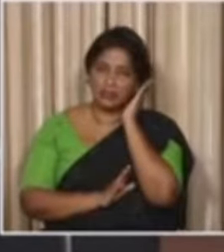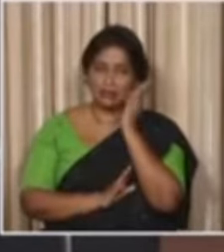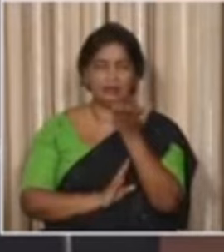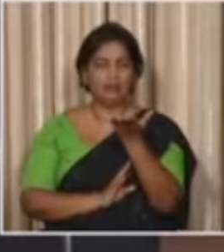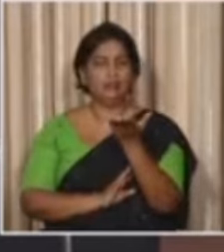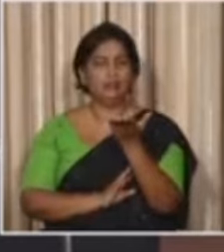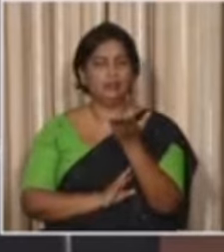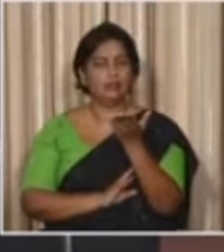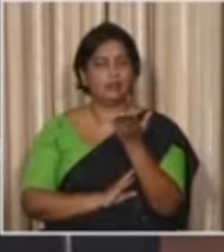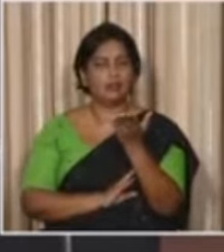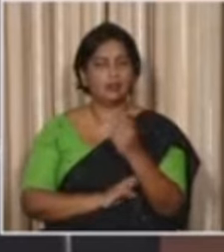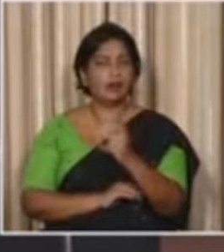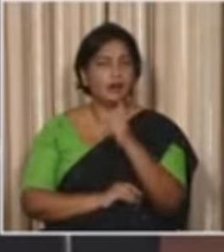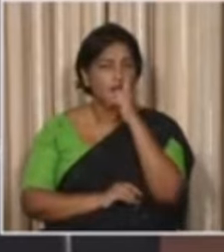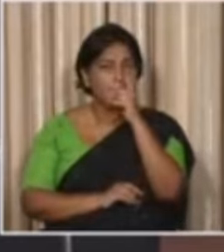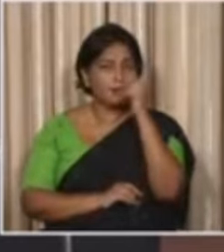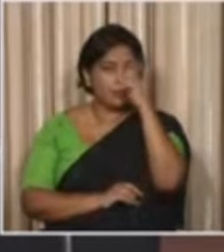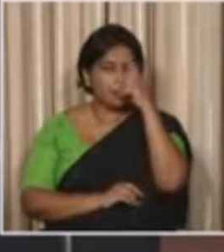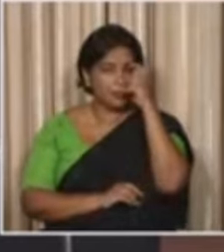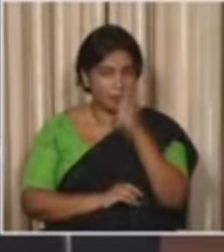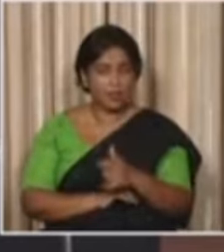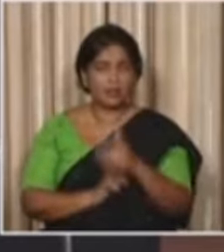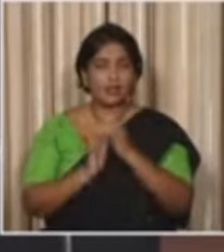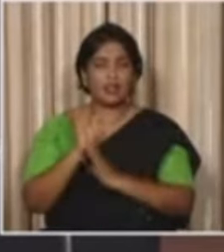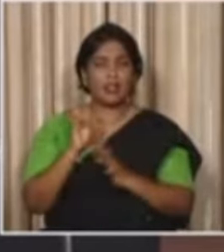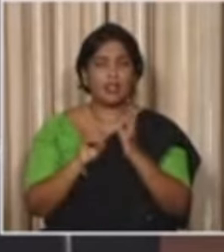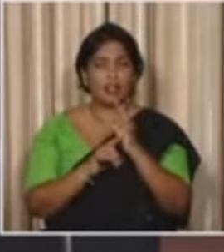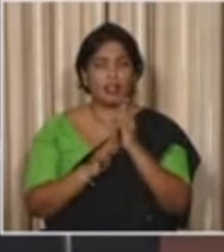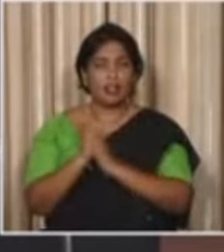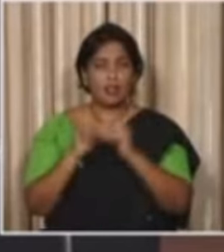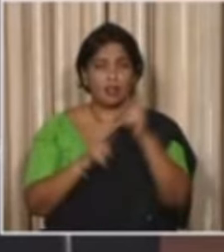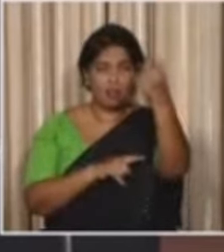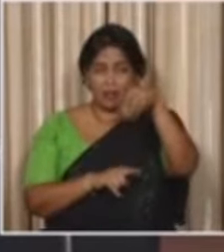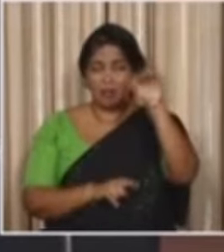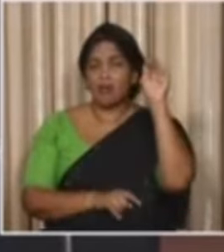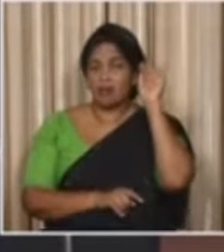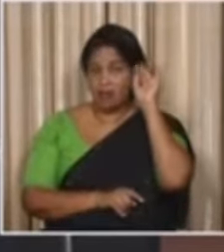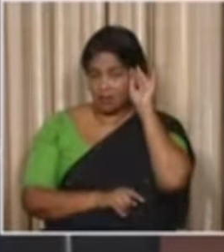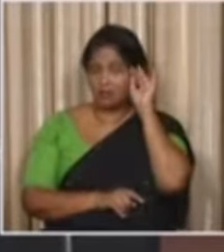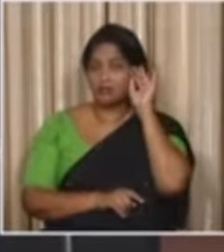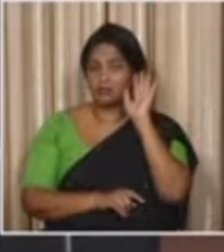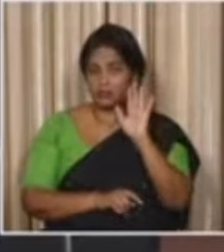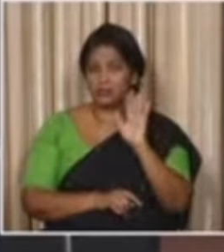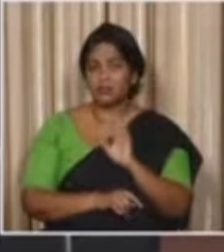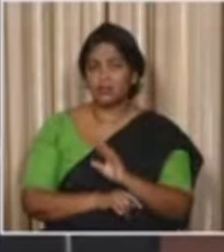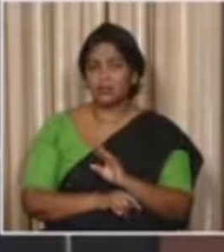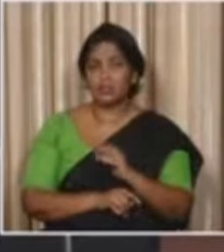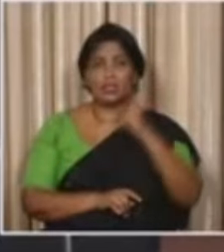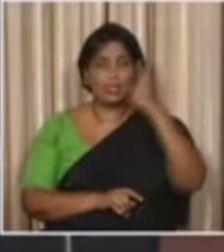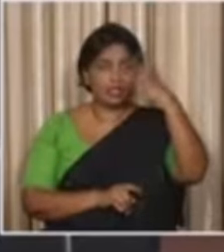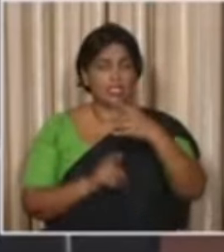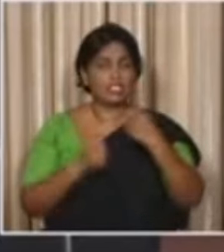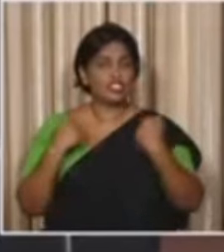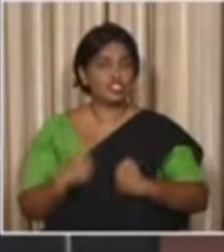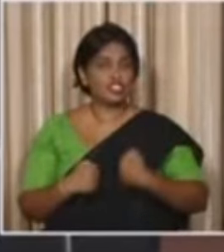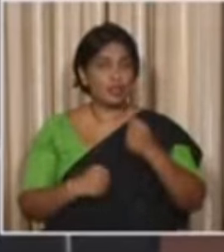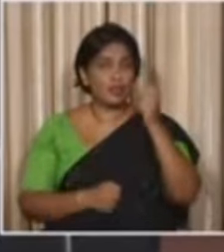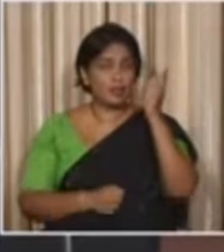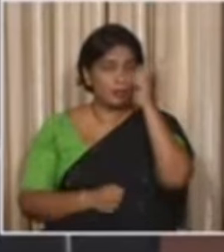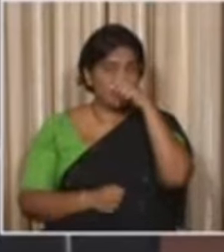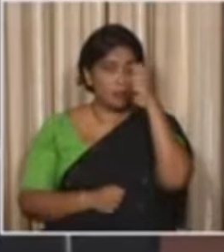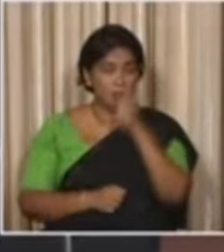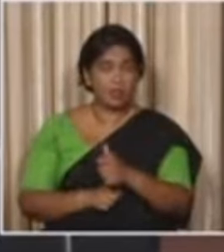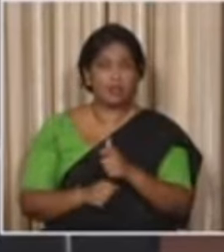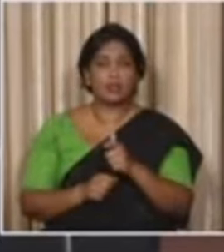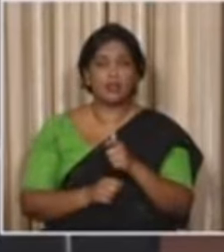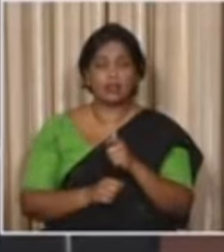එක්කෙනෙක්ගේ පඩිය මේ මන්ත්‍රීවරු කරුණාකරලා මේක අහගෙන ඉන්න. නියෝජ්‍ය අධිපතිගේ පඩිය ලක්ෂ 7